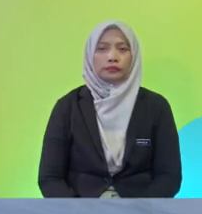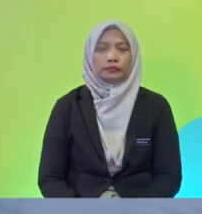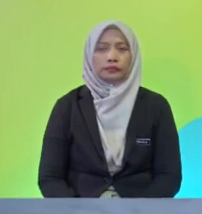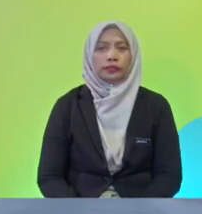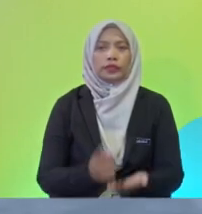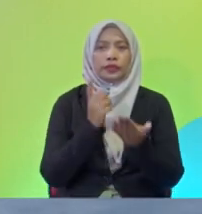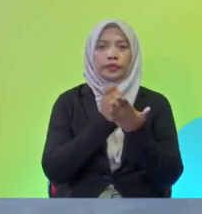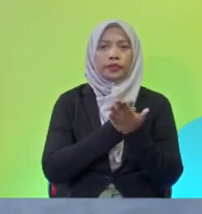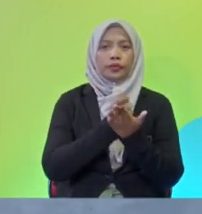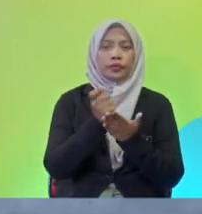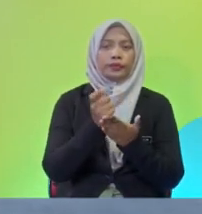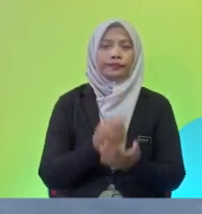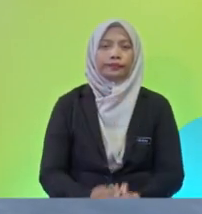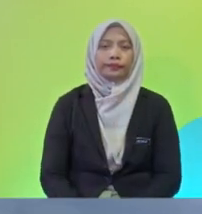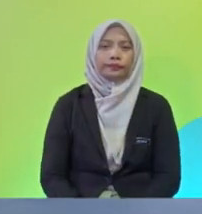Relax je. Teruskan.